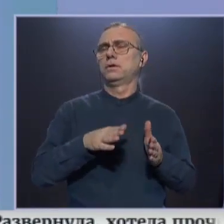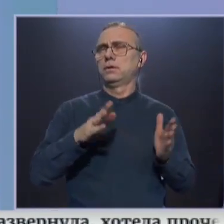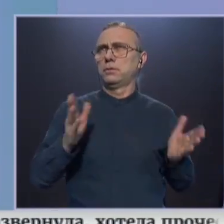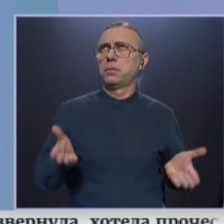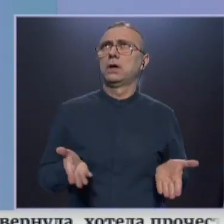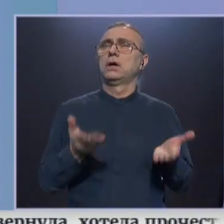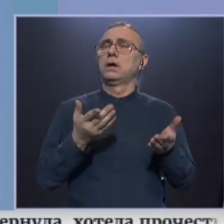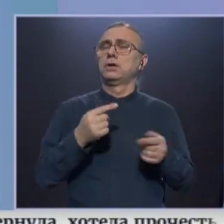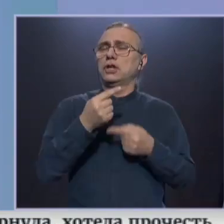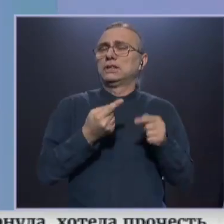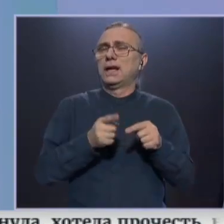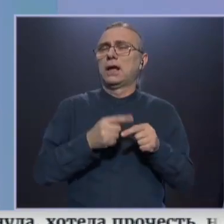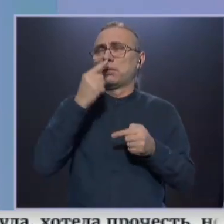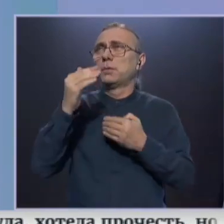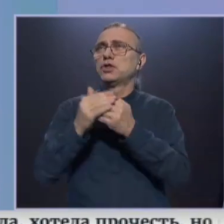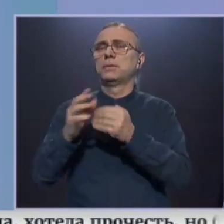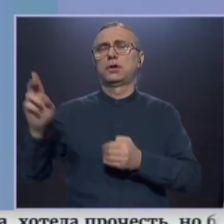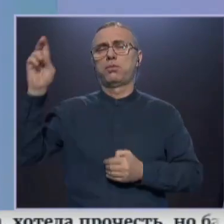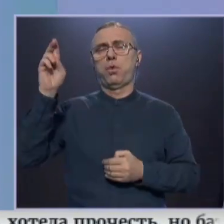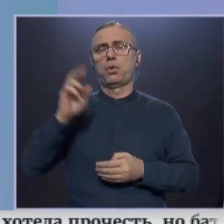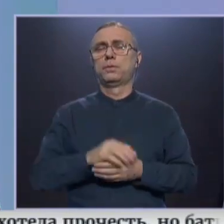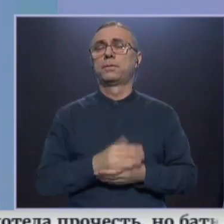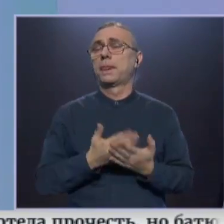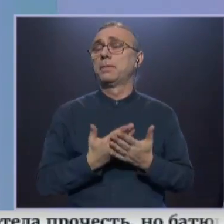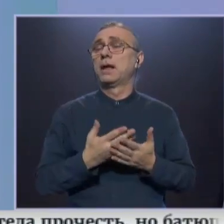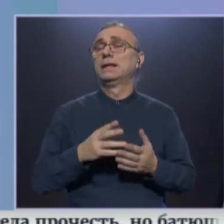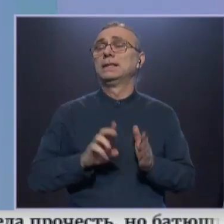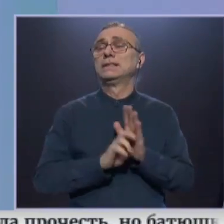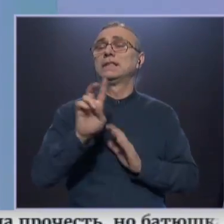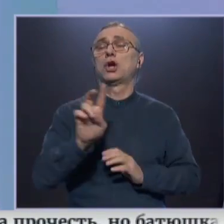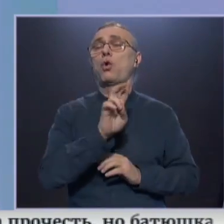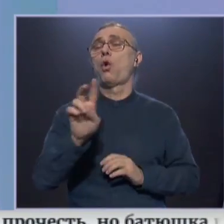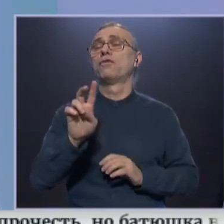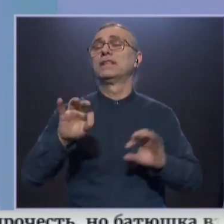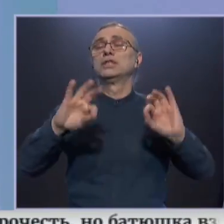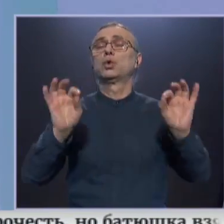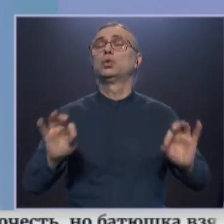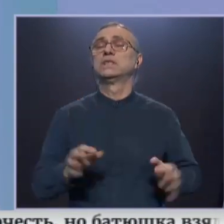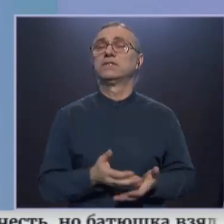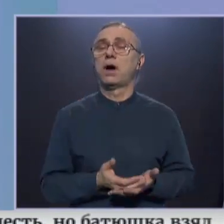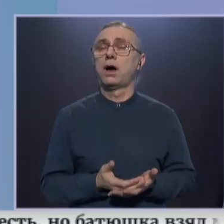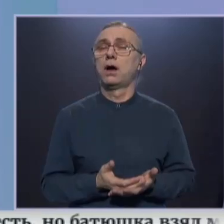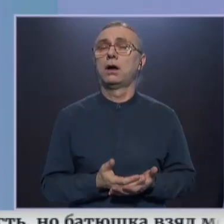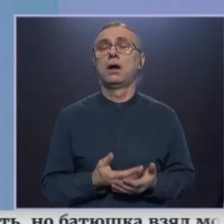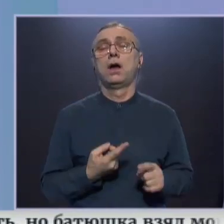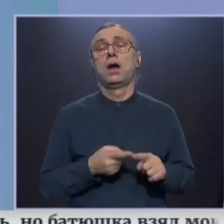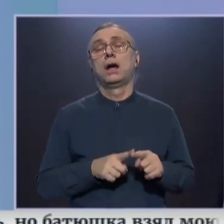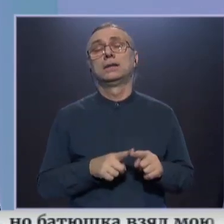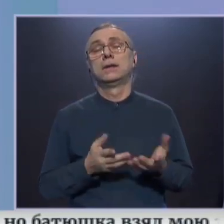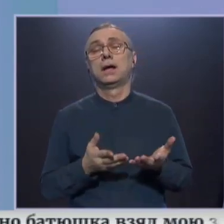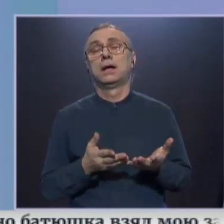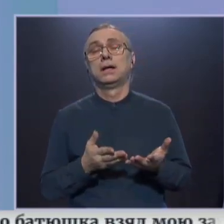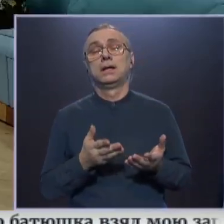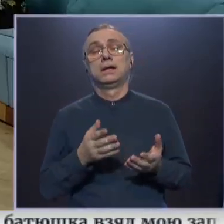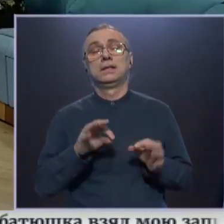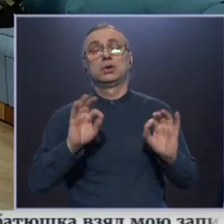Богу. Недаром церковное искусство – это не только то искусство, которое, ой, православное можно только церковное искусство, но это искусство с узкой